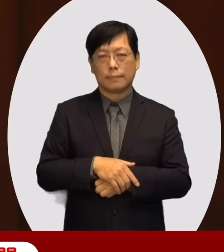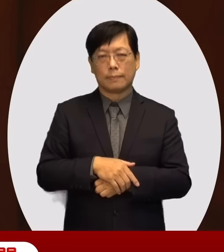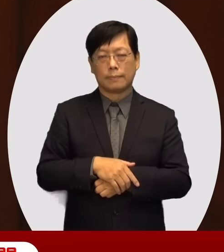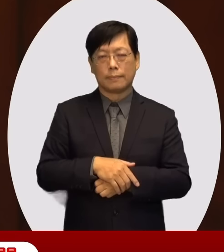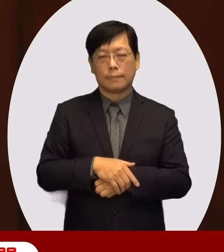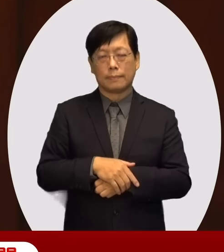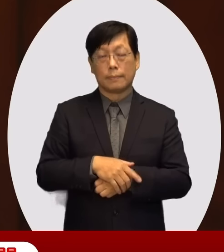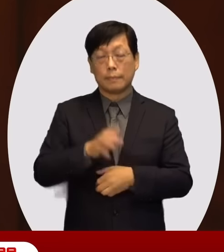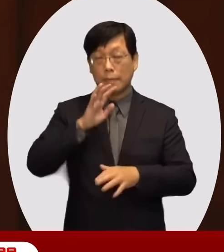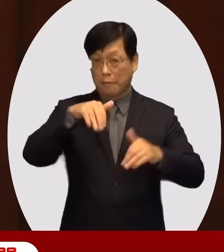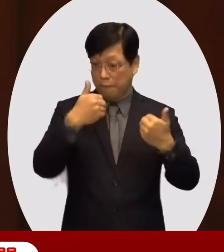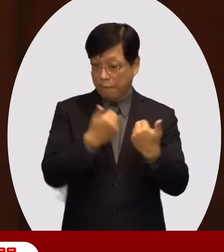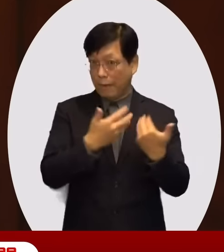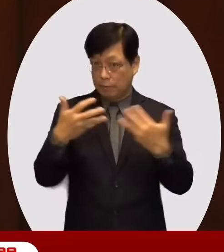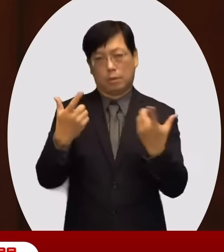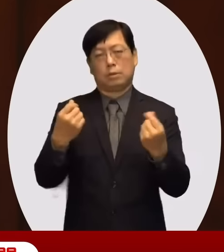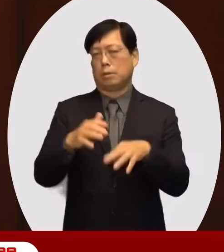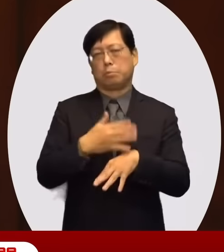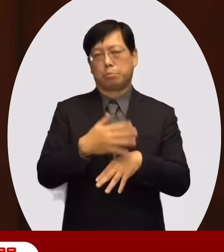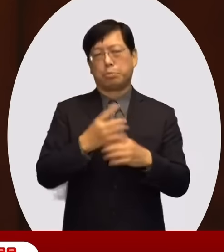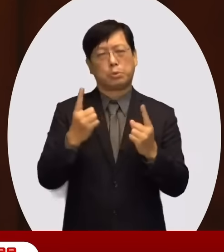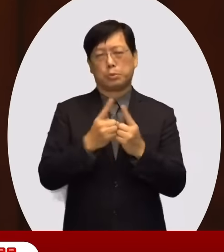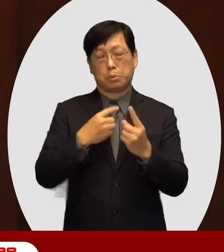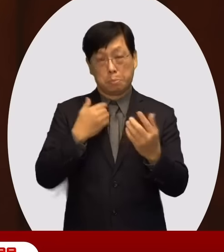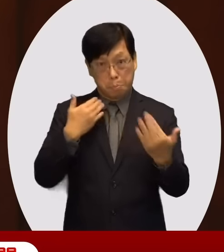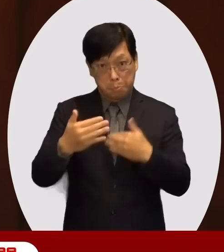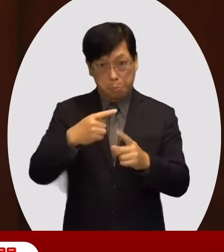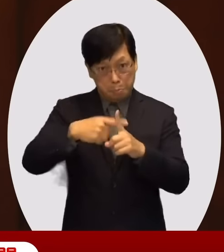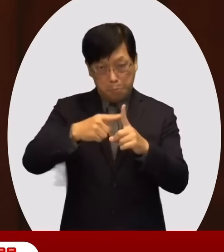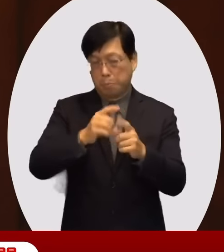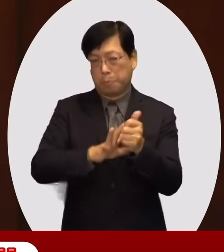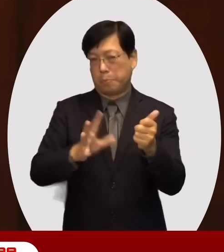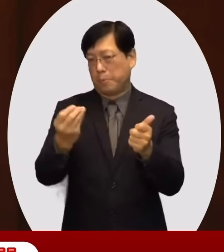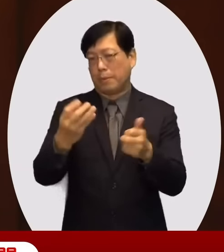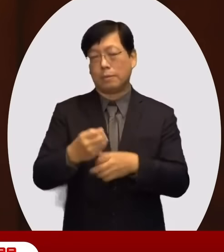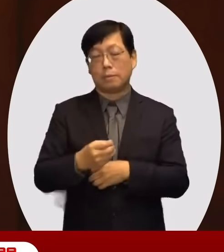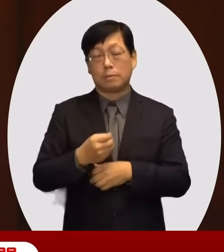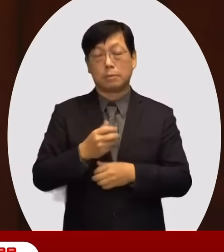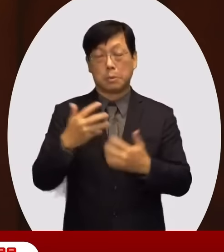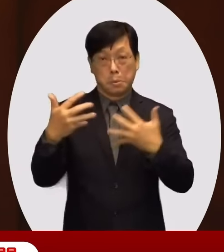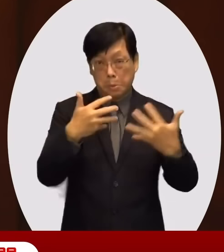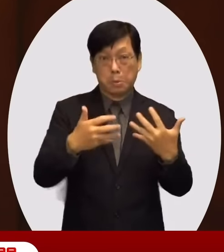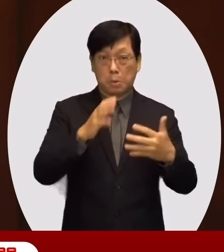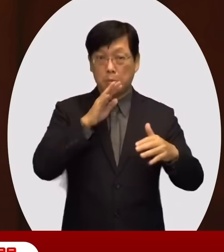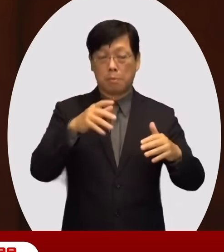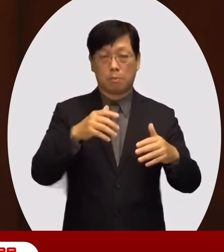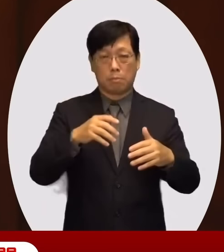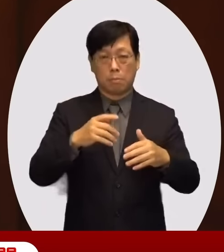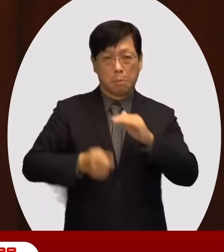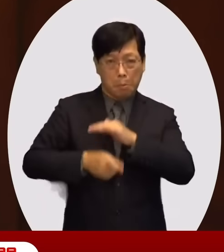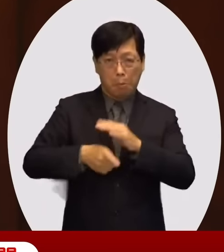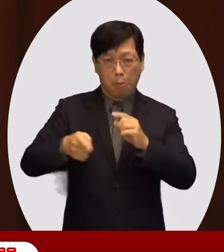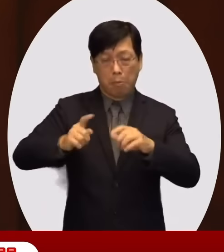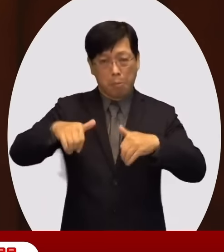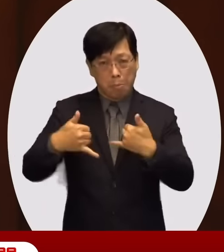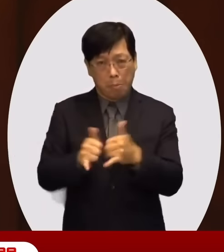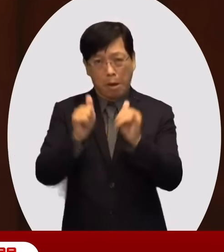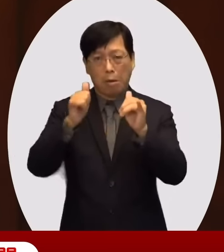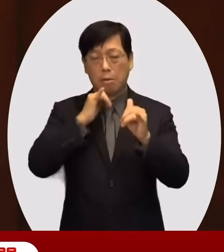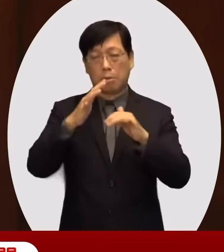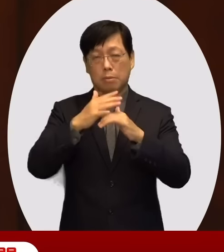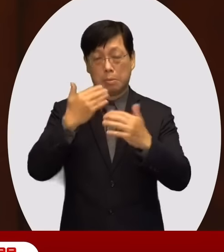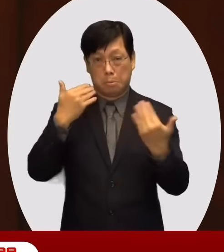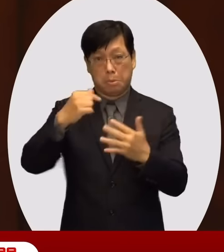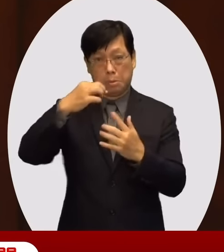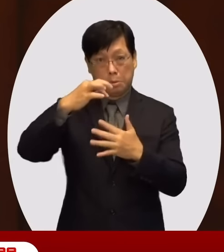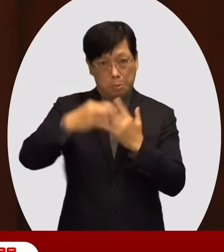所以反质询也不会违反明确性原则。好，您是这样讲的了，因为质询没有违反明确性原则，所以反质询也不